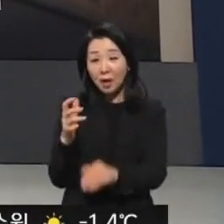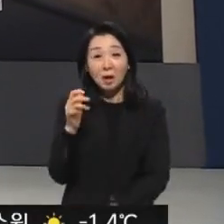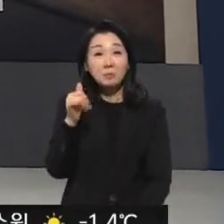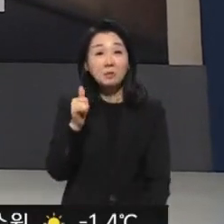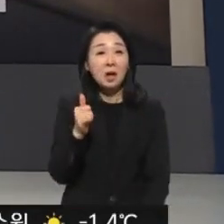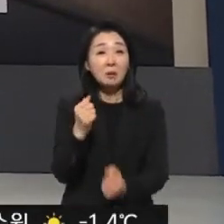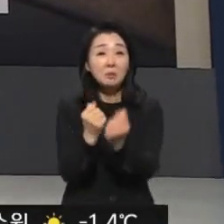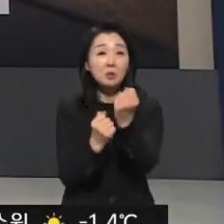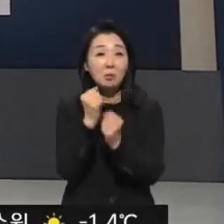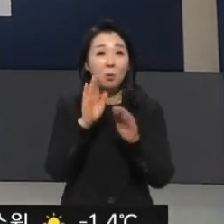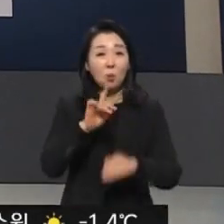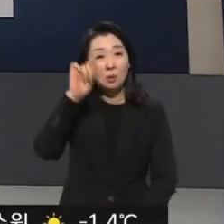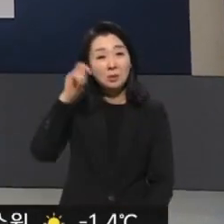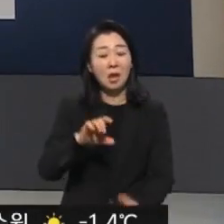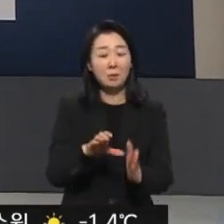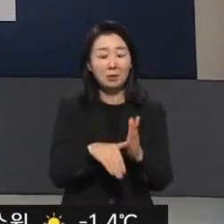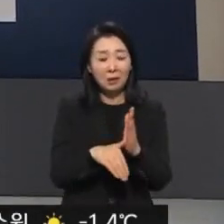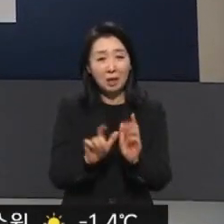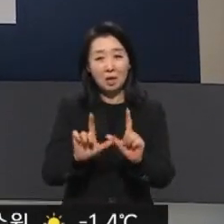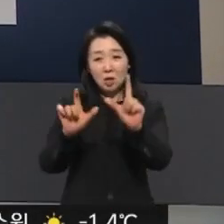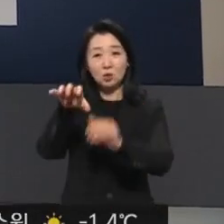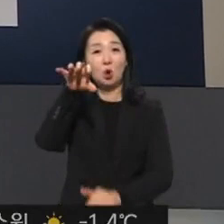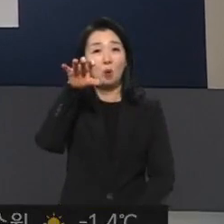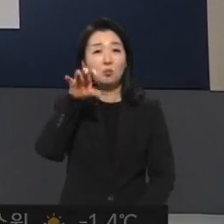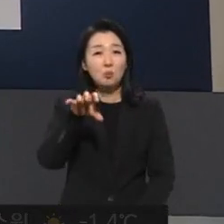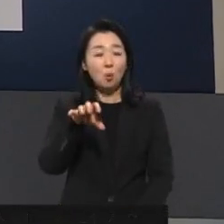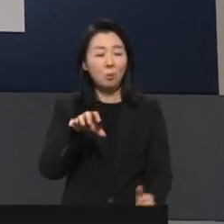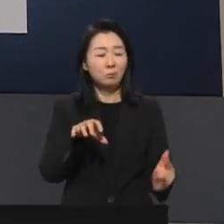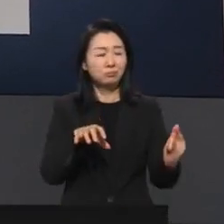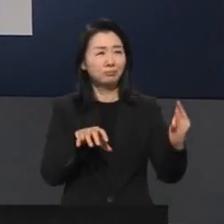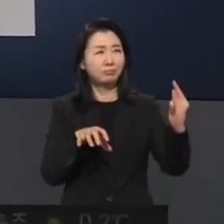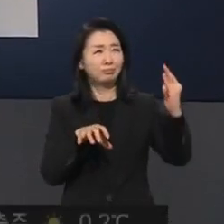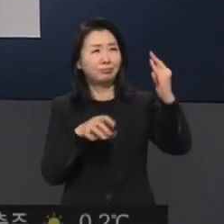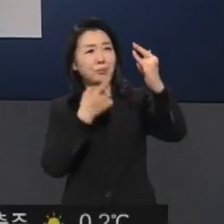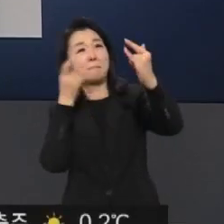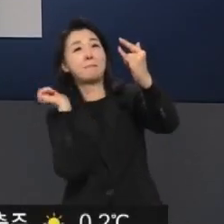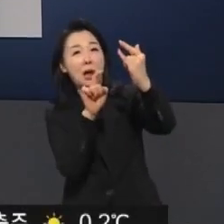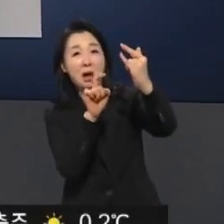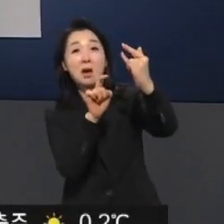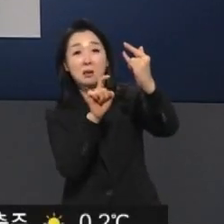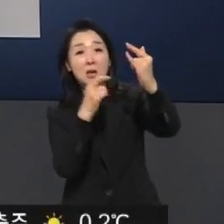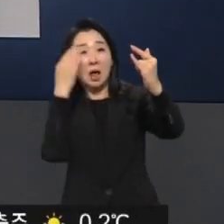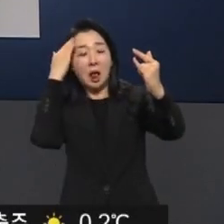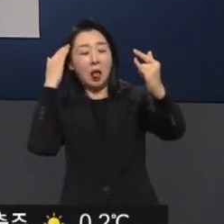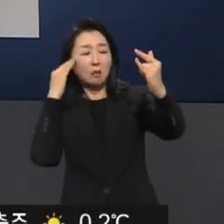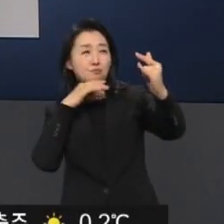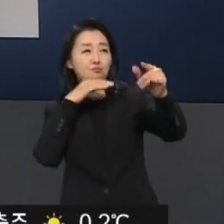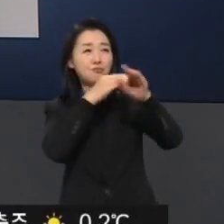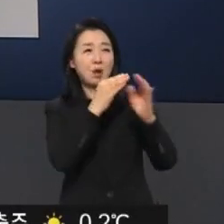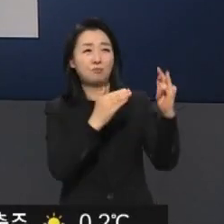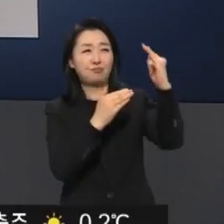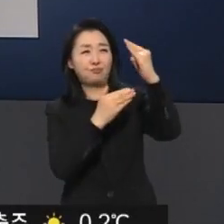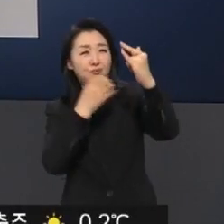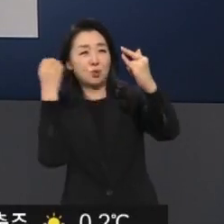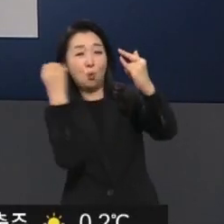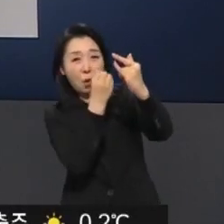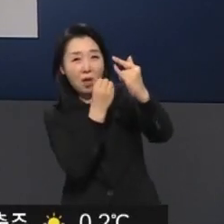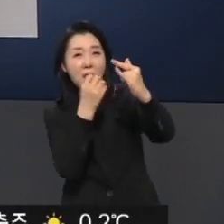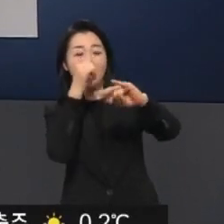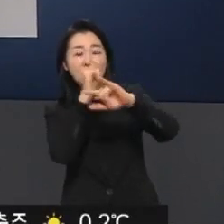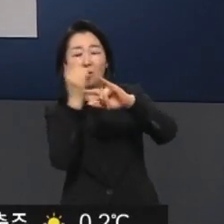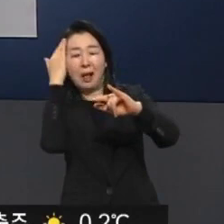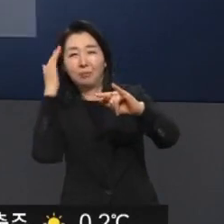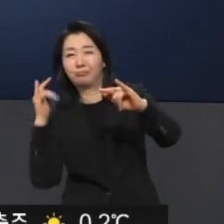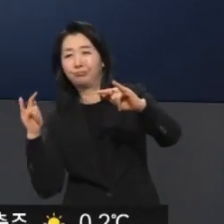오늘 새벽 서부 전방 지역에서 정체불명의 항적이 포착됐는데요. 우리 군이 북한 무인기로 추정하고